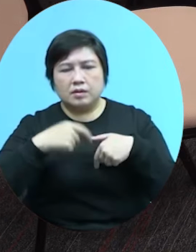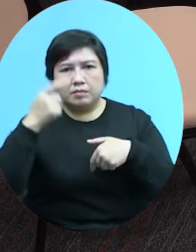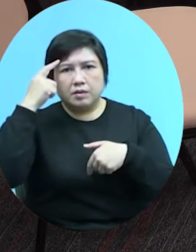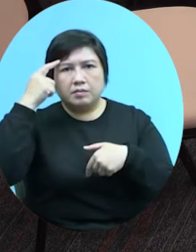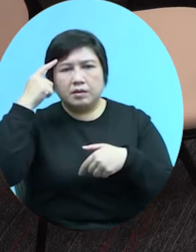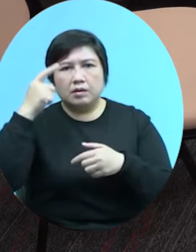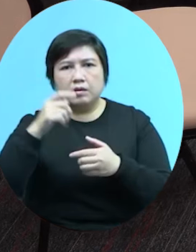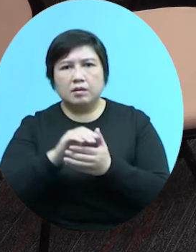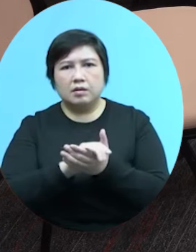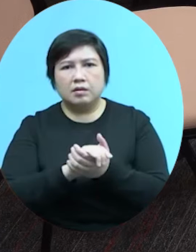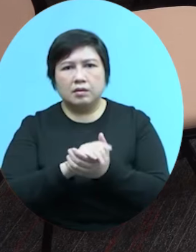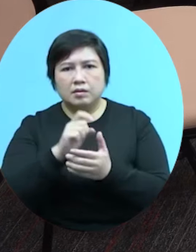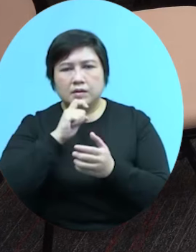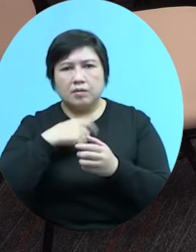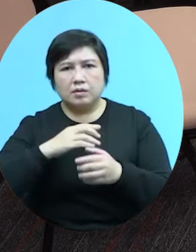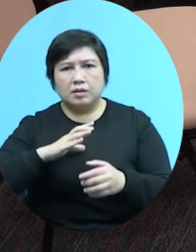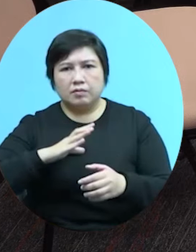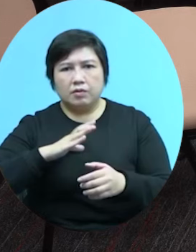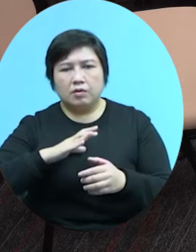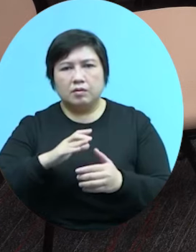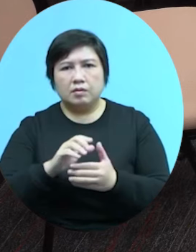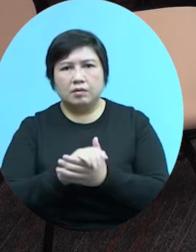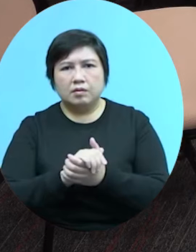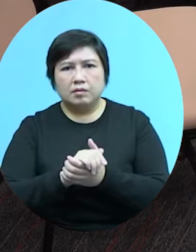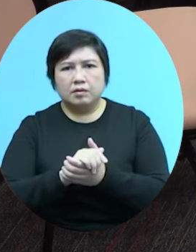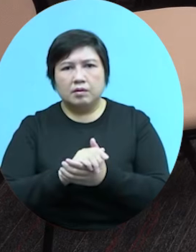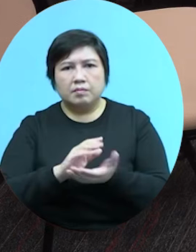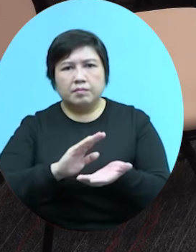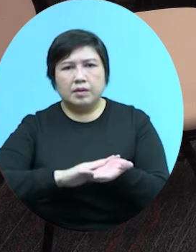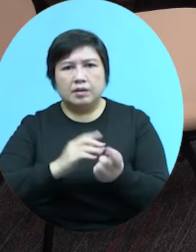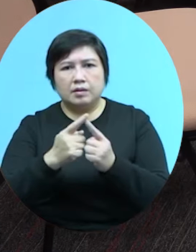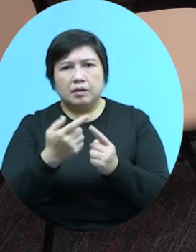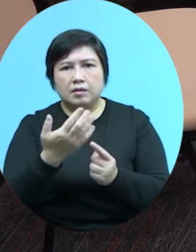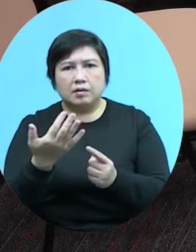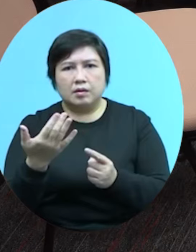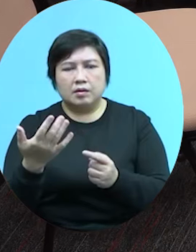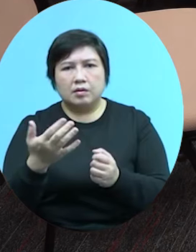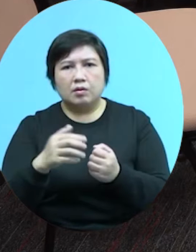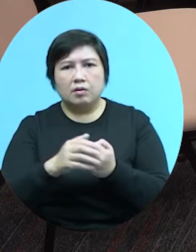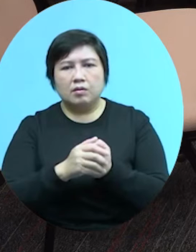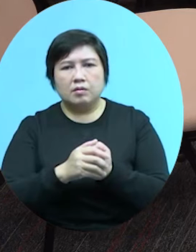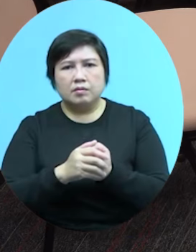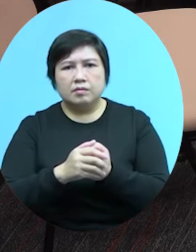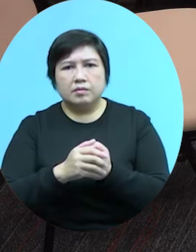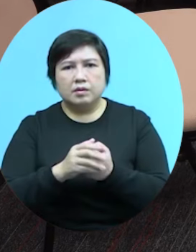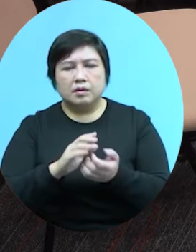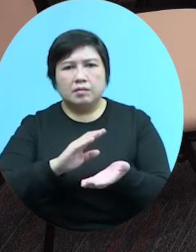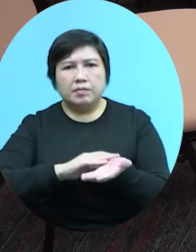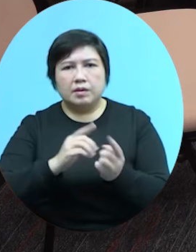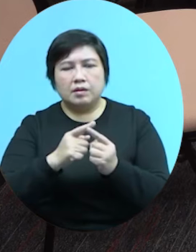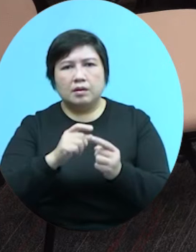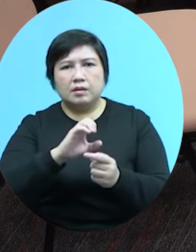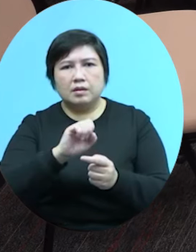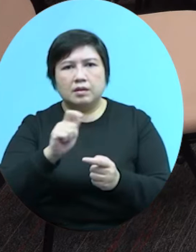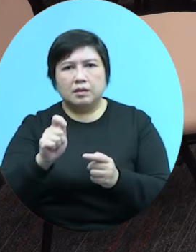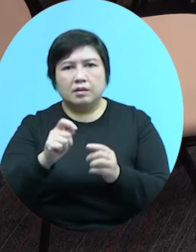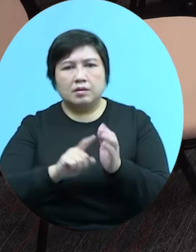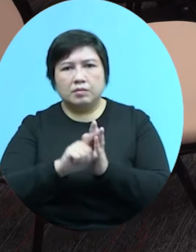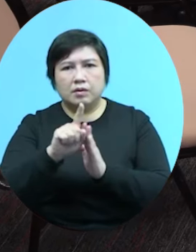CHP能否掌握到是有這樣的情況如果是的話患者的數字是多少以及他們的CD價值是多少